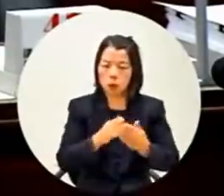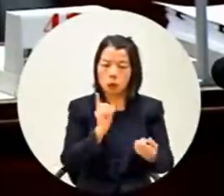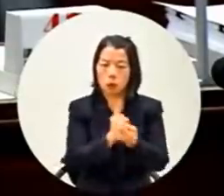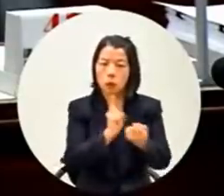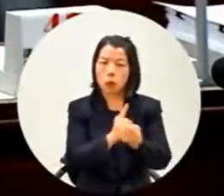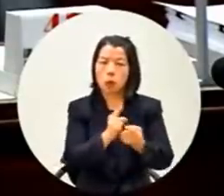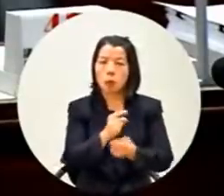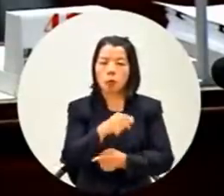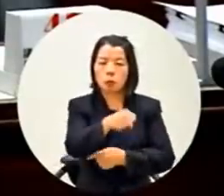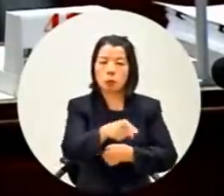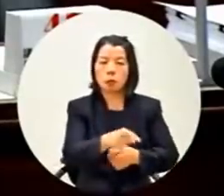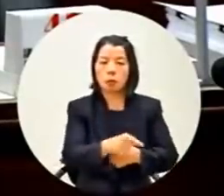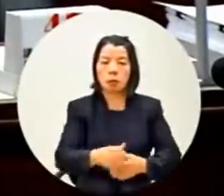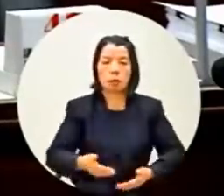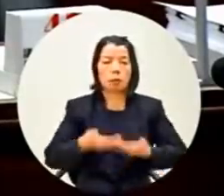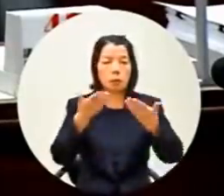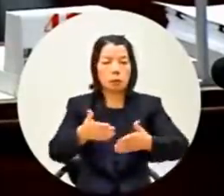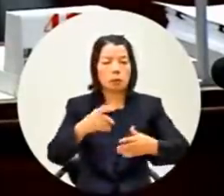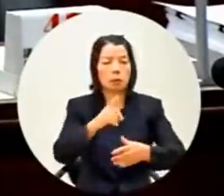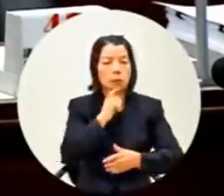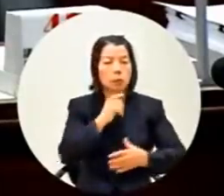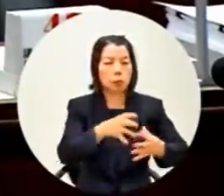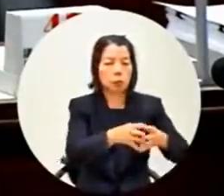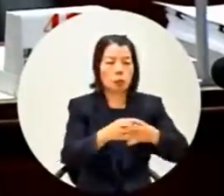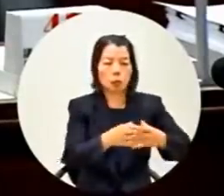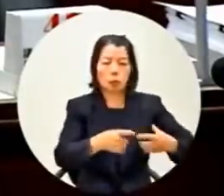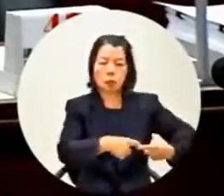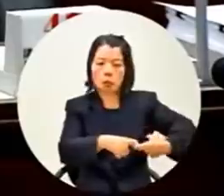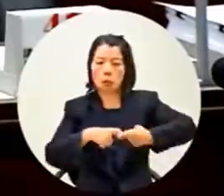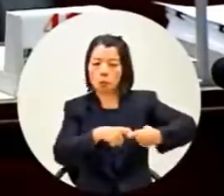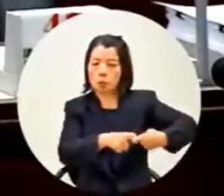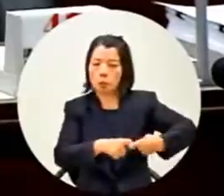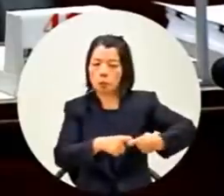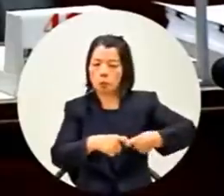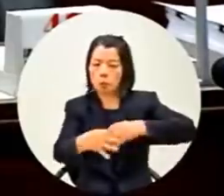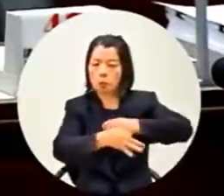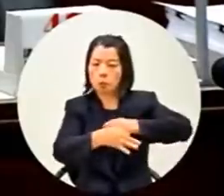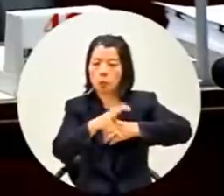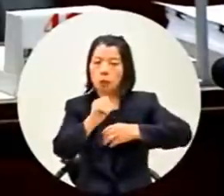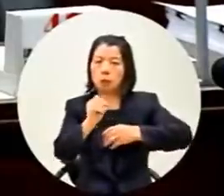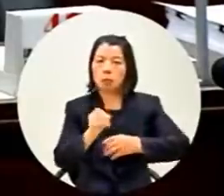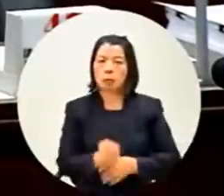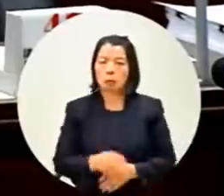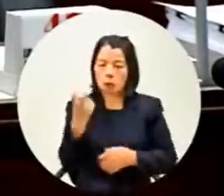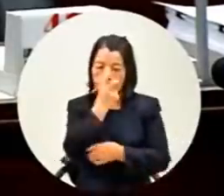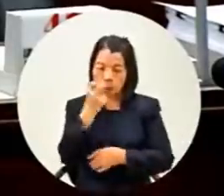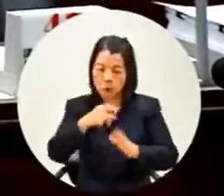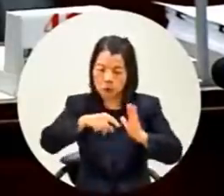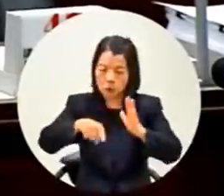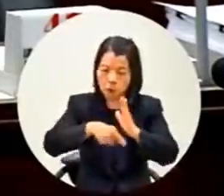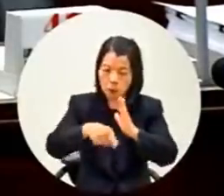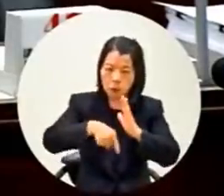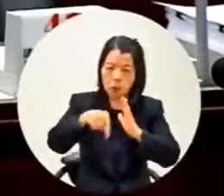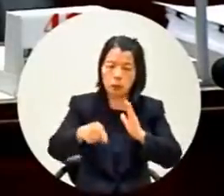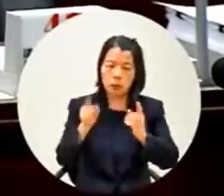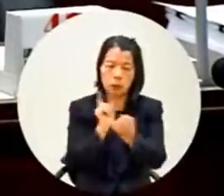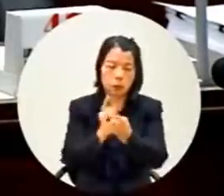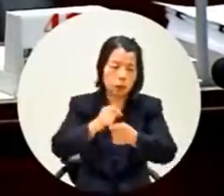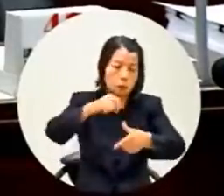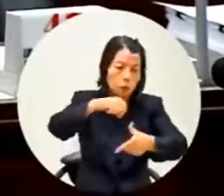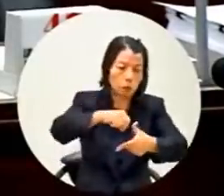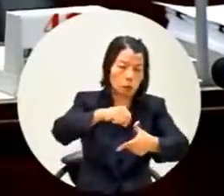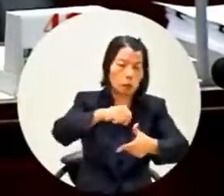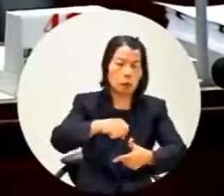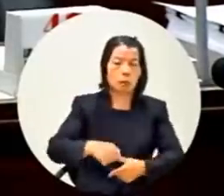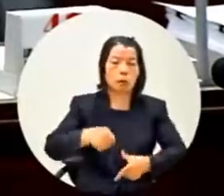团？我们大家都知道，经过监察院以及工程会